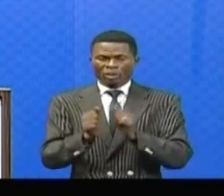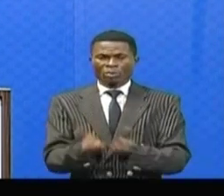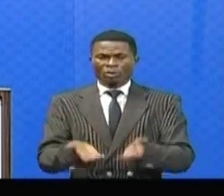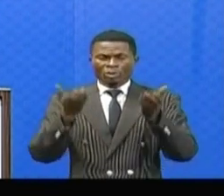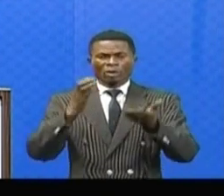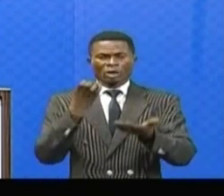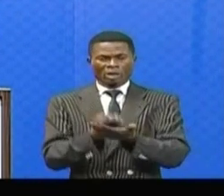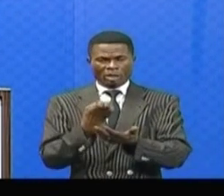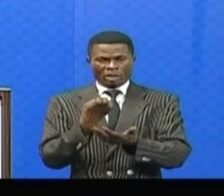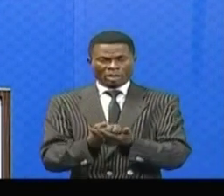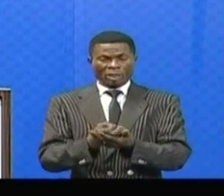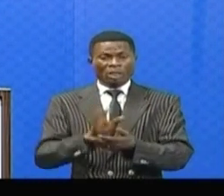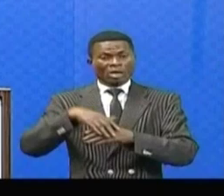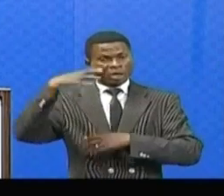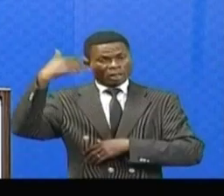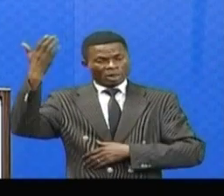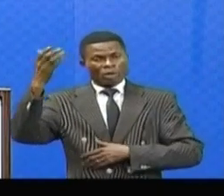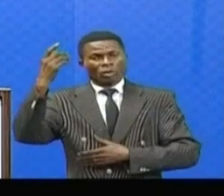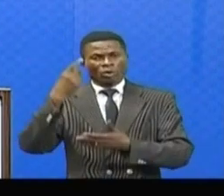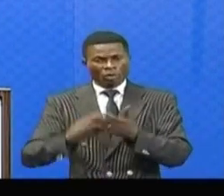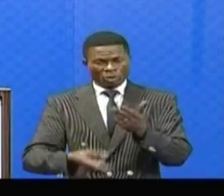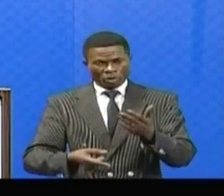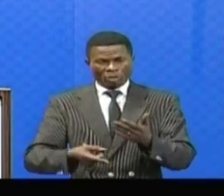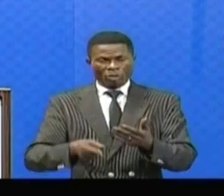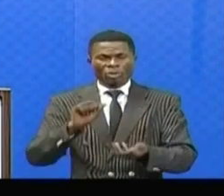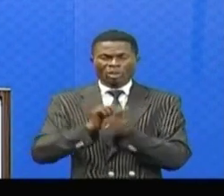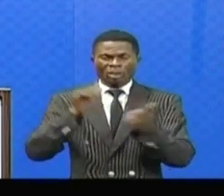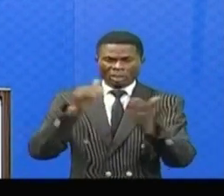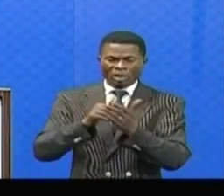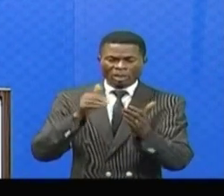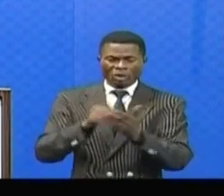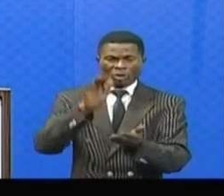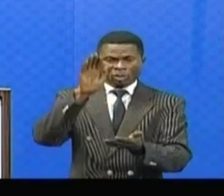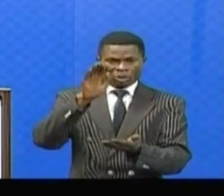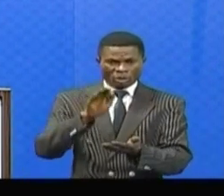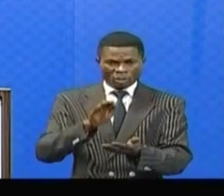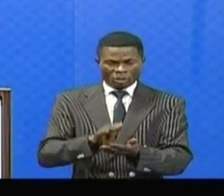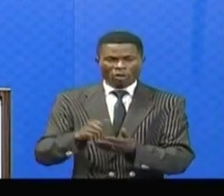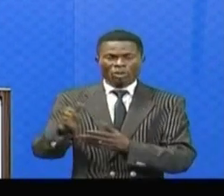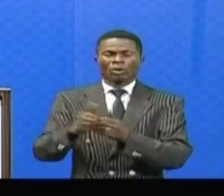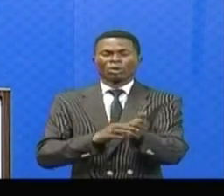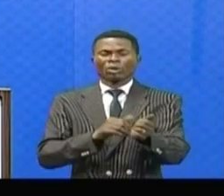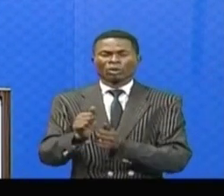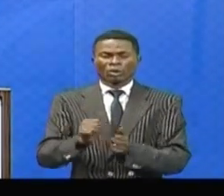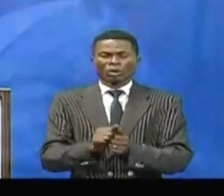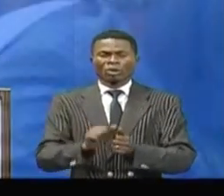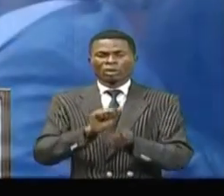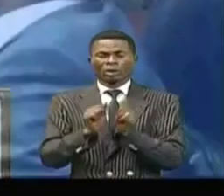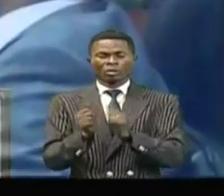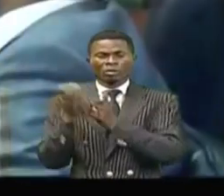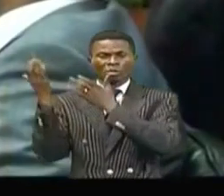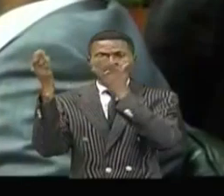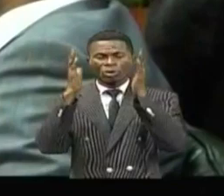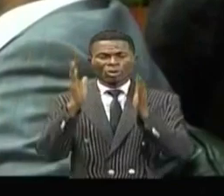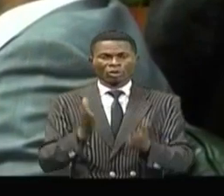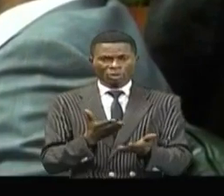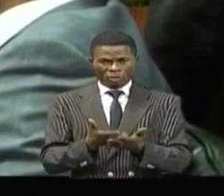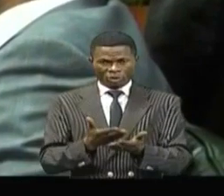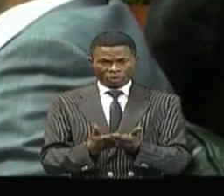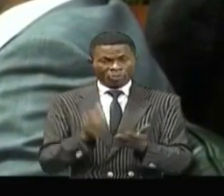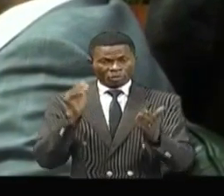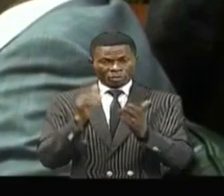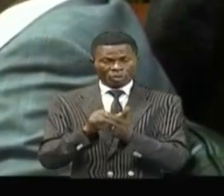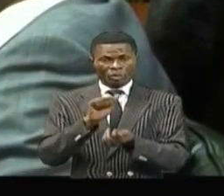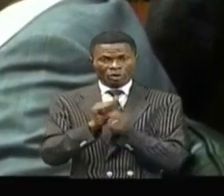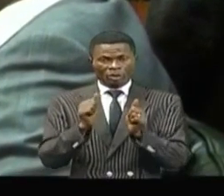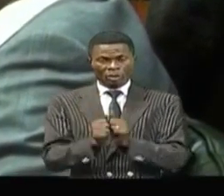avec comme conséquence notamment les pressions inflationnistes et la détérioration du climat des affaires. Au regard des